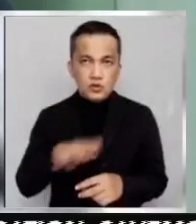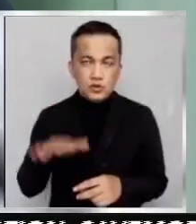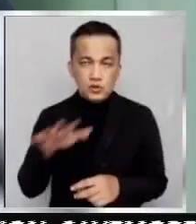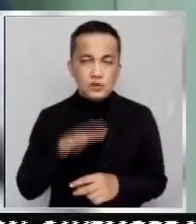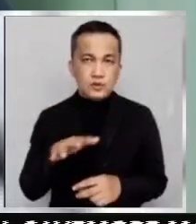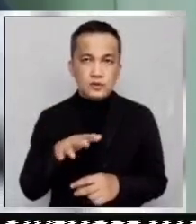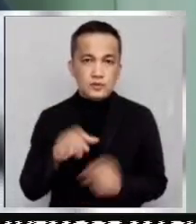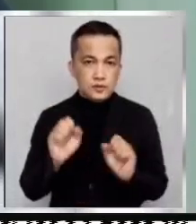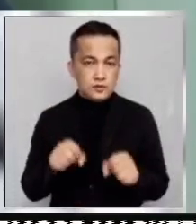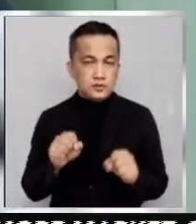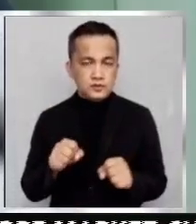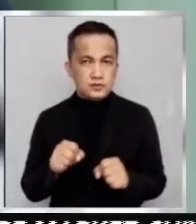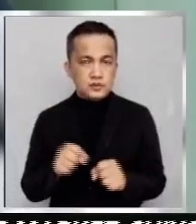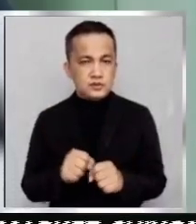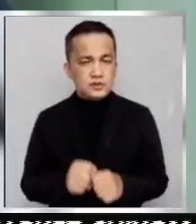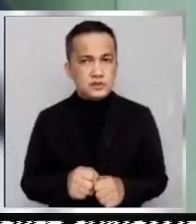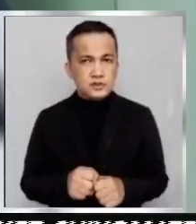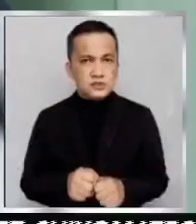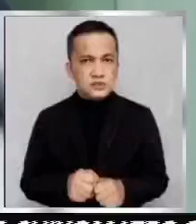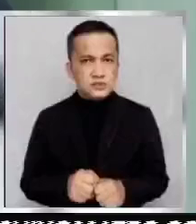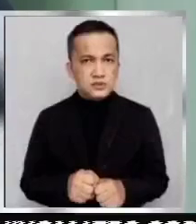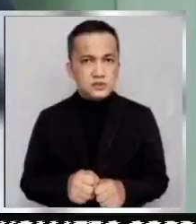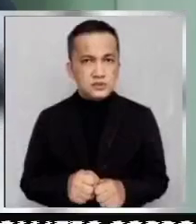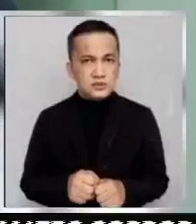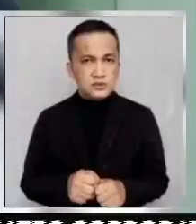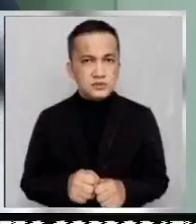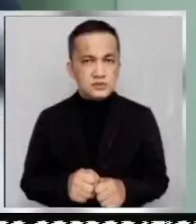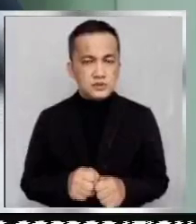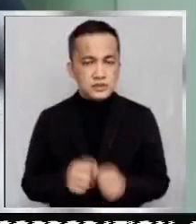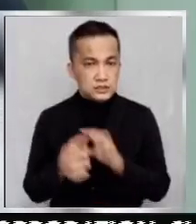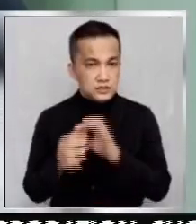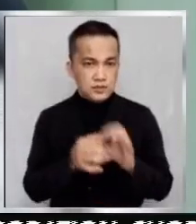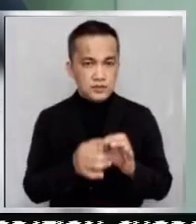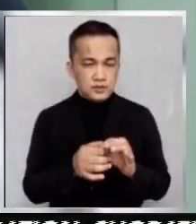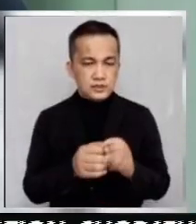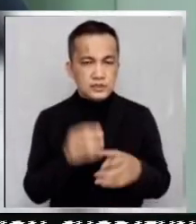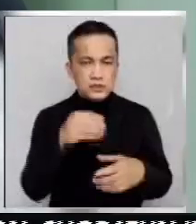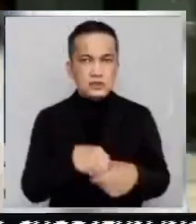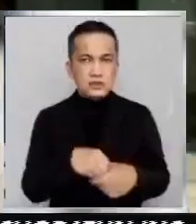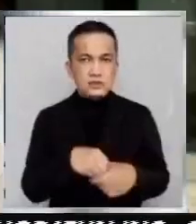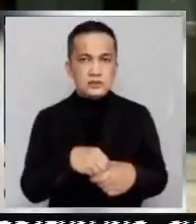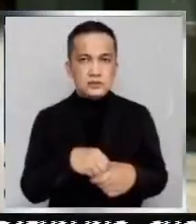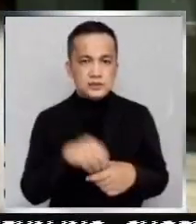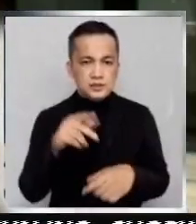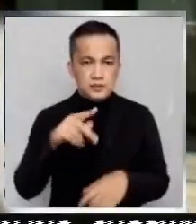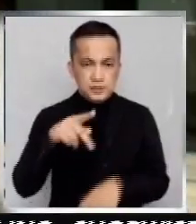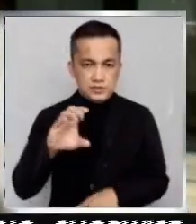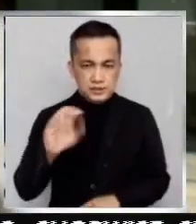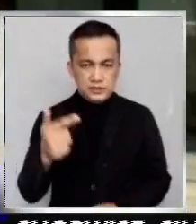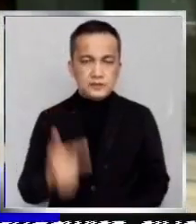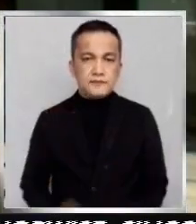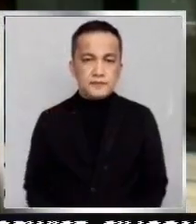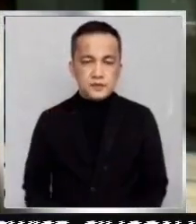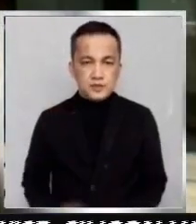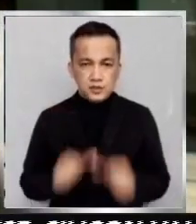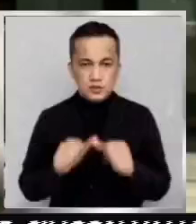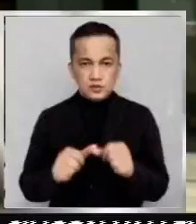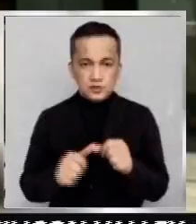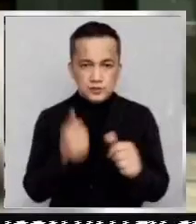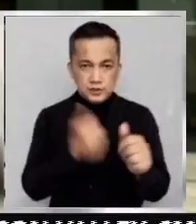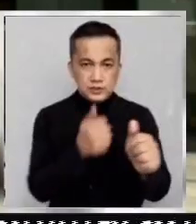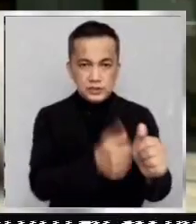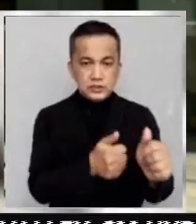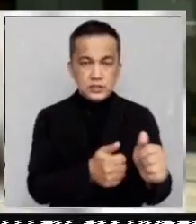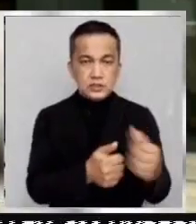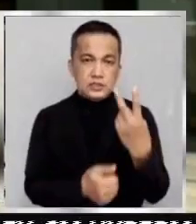possible or posible na kasabwat nila sa loob ng Philippine Coast Guard. Patuloy ang pagtugis sa dalawang kasamahan ng